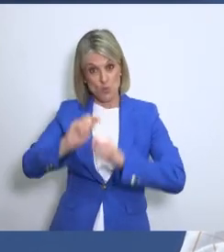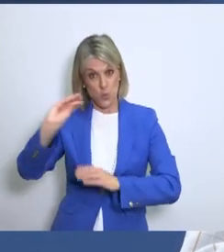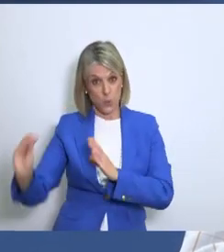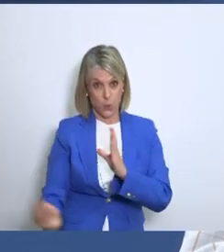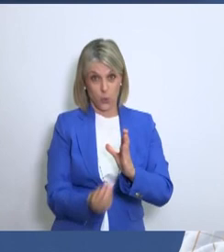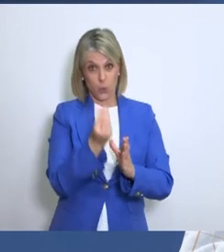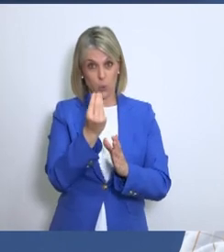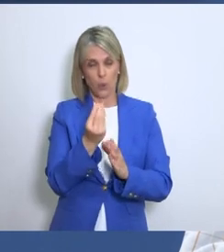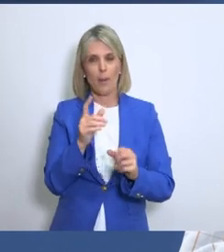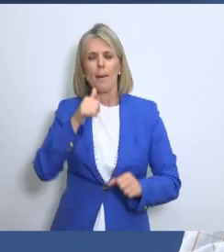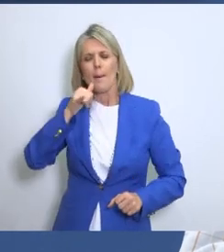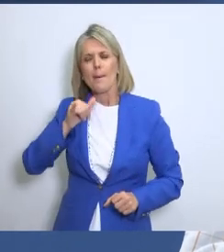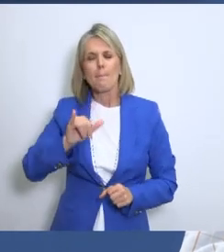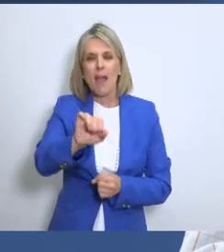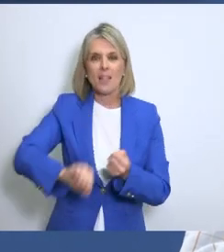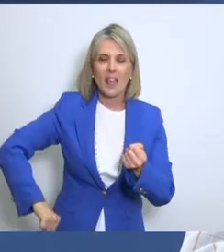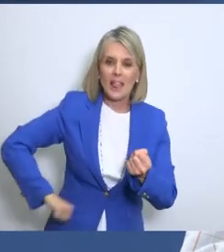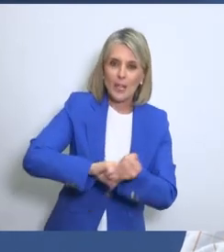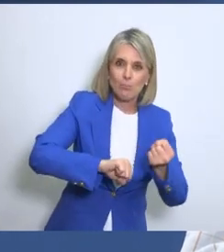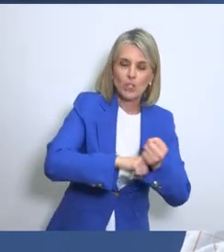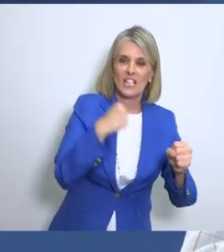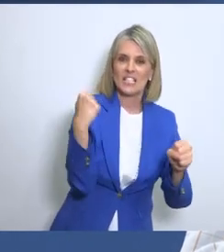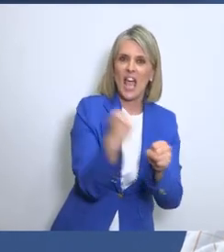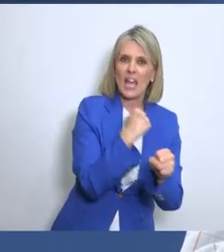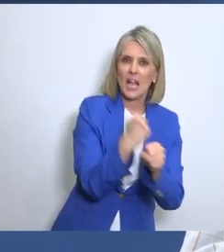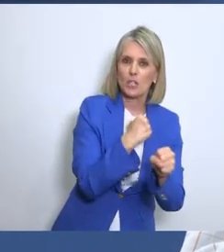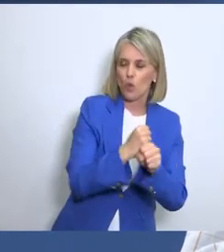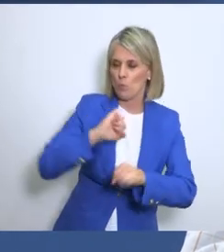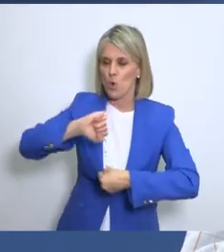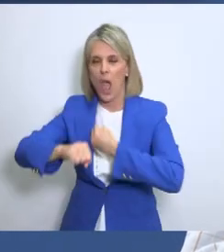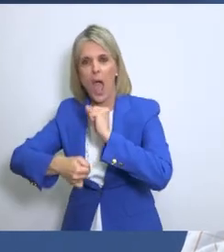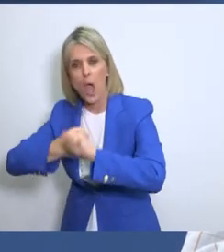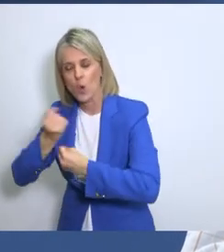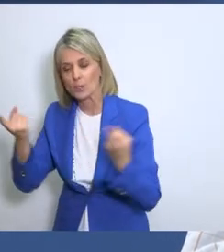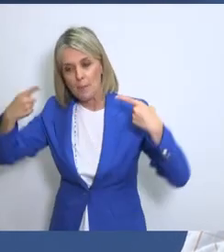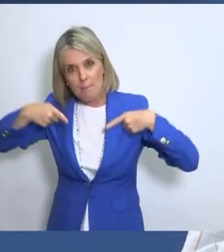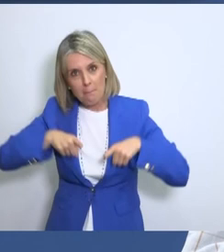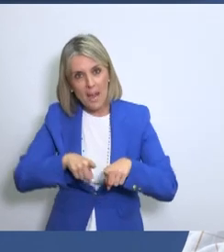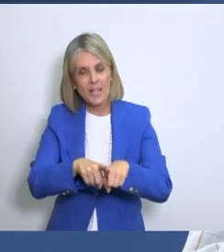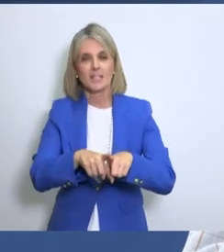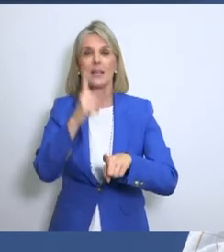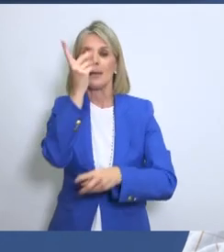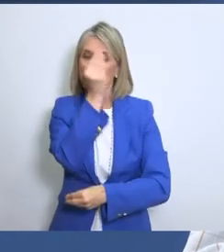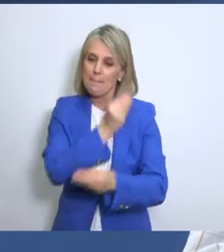εργαζόμενους, δίπλα στους αγώνες τους. Παλεύει μαζί για μια